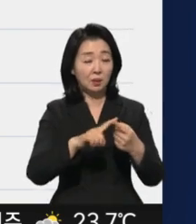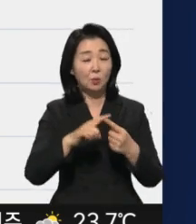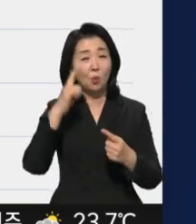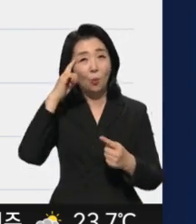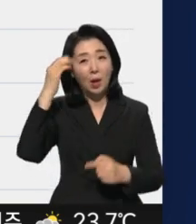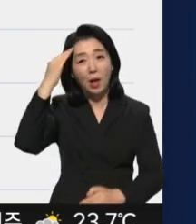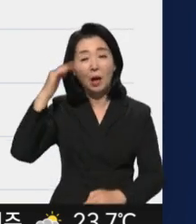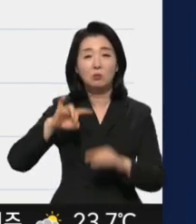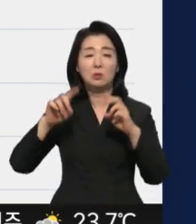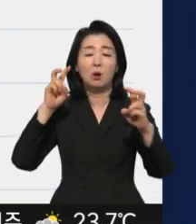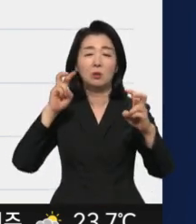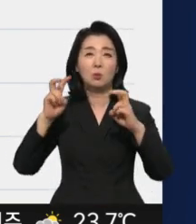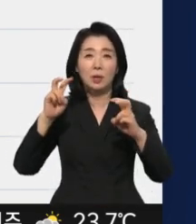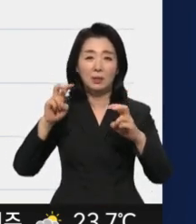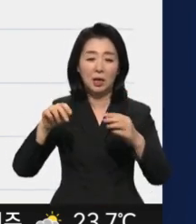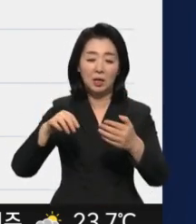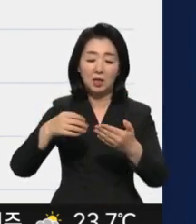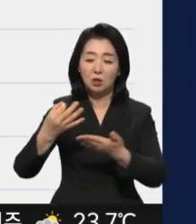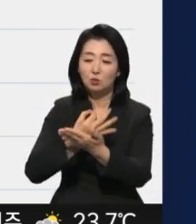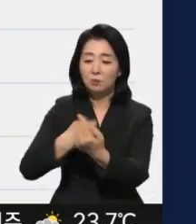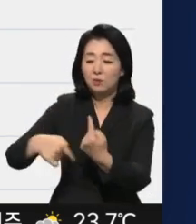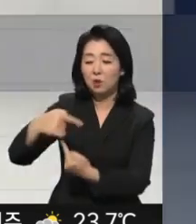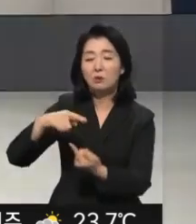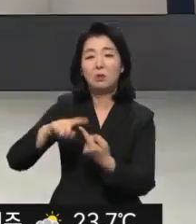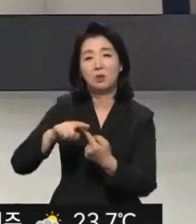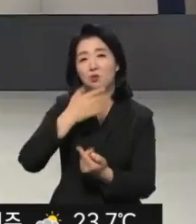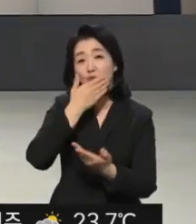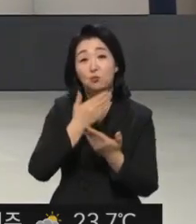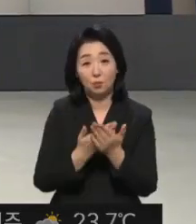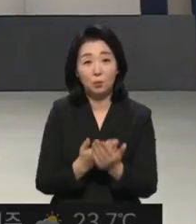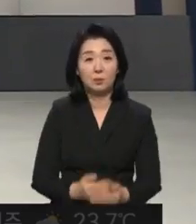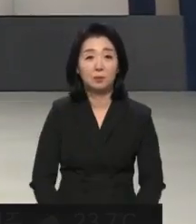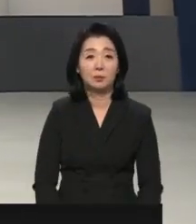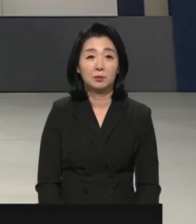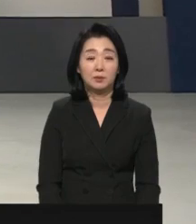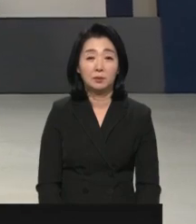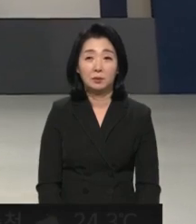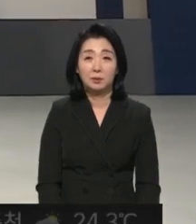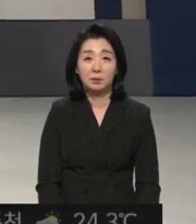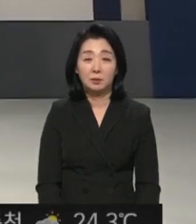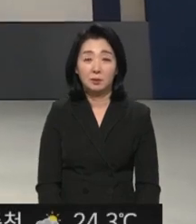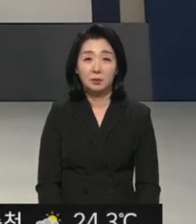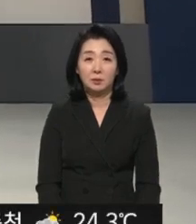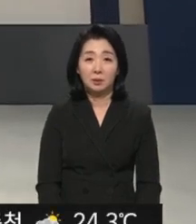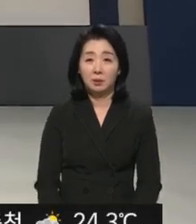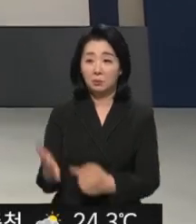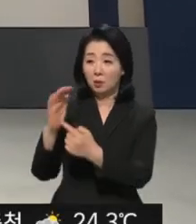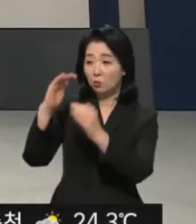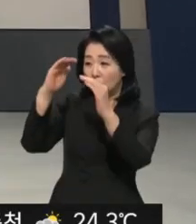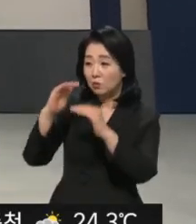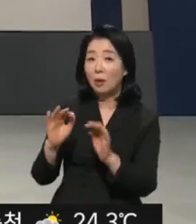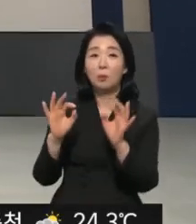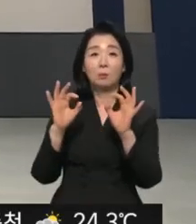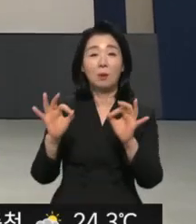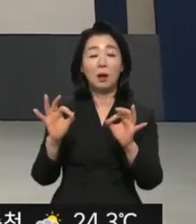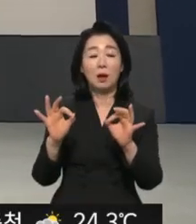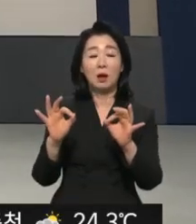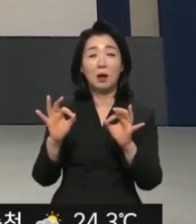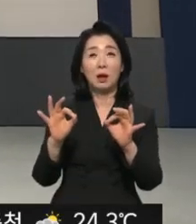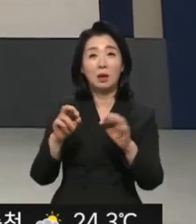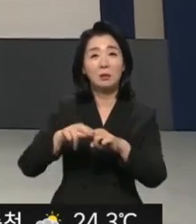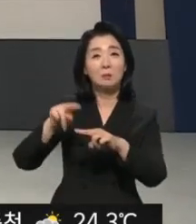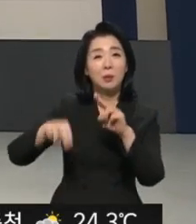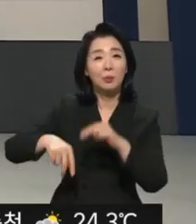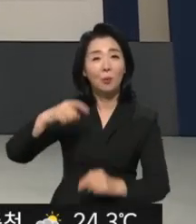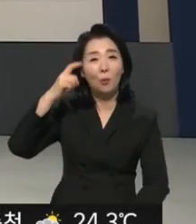가는 길에 중요한 디딤돌입니다. 네, 입장문에도 드러나는 것처럼 정 사장이 물러난 표면적인 이유는